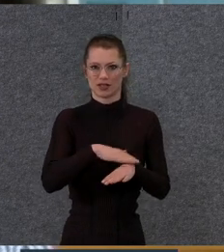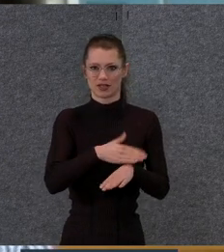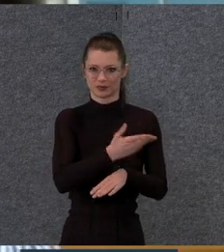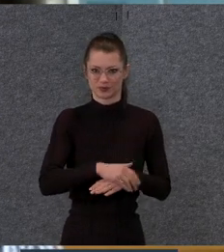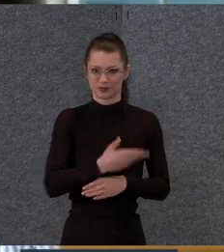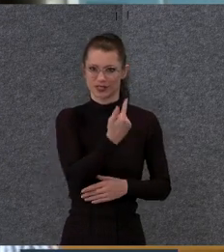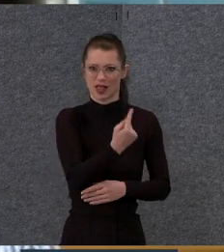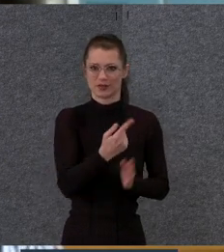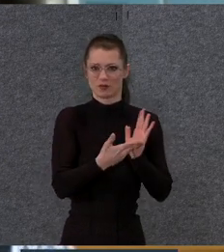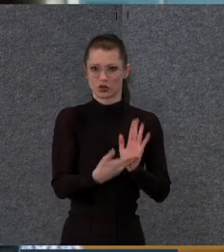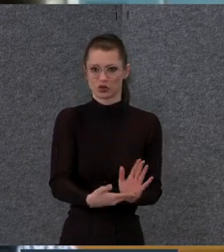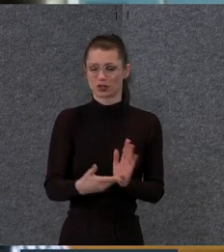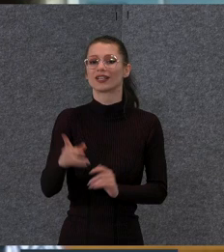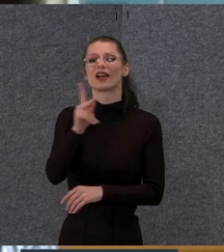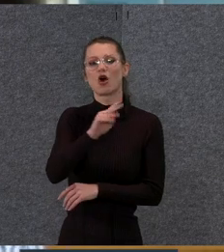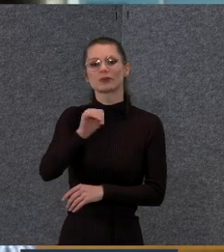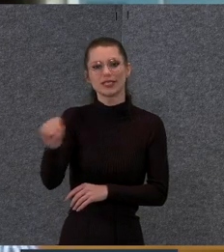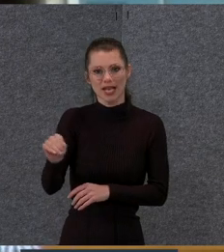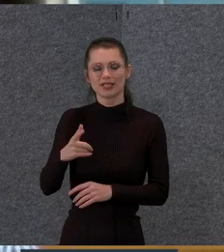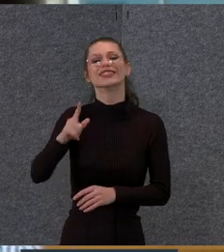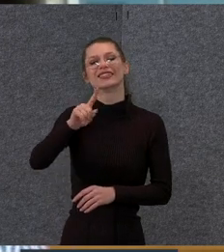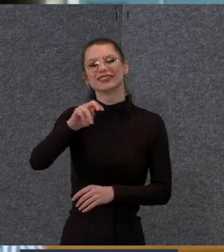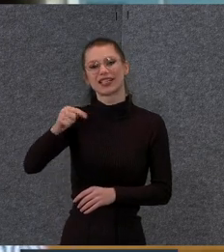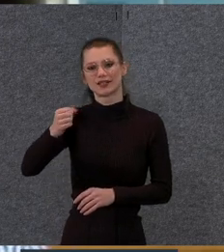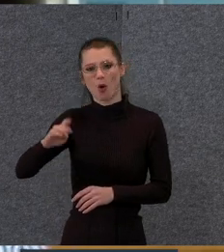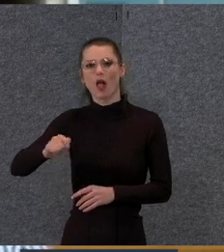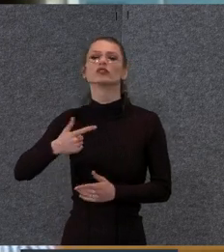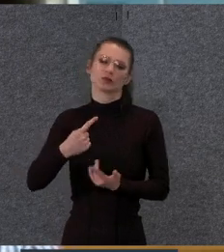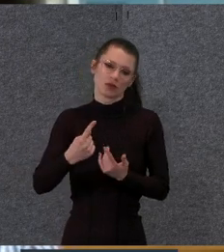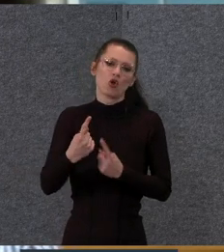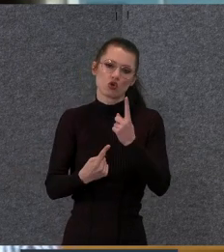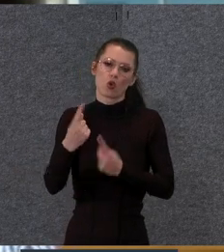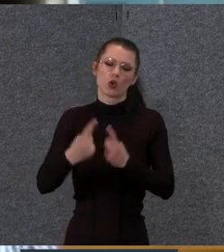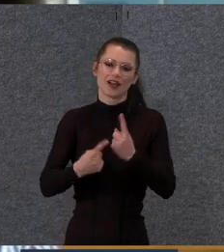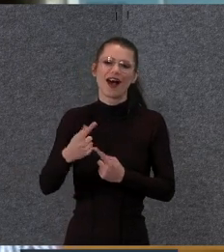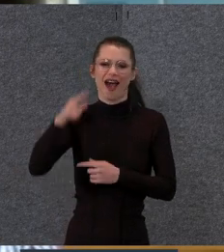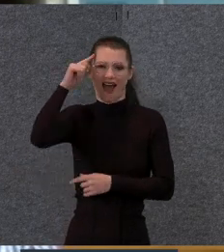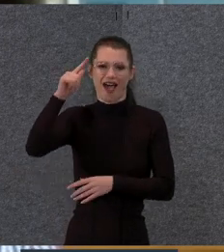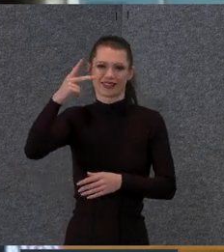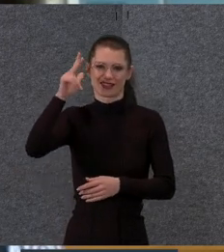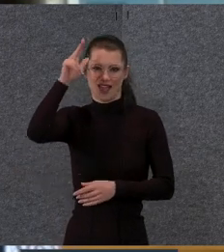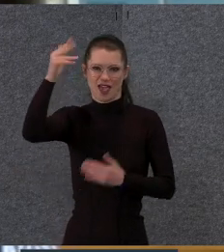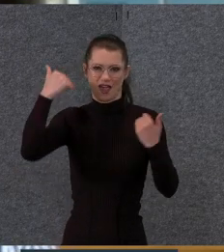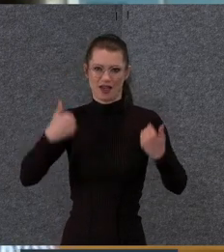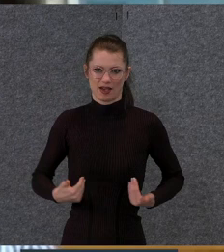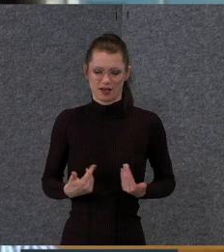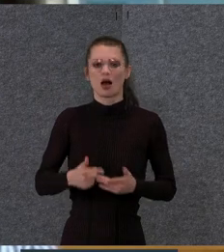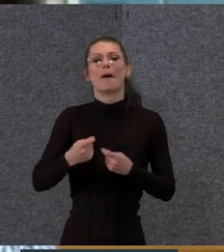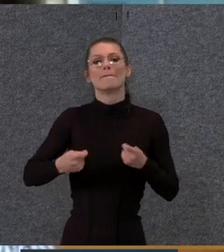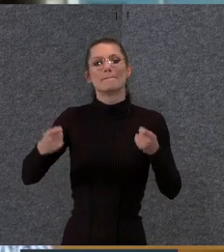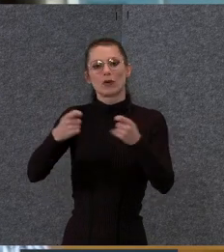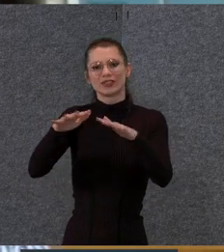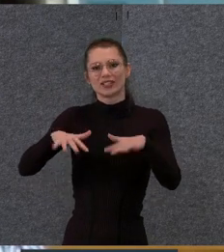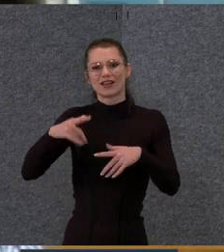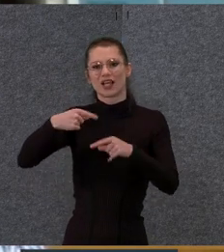vorzustellen. Ja. Okay, ich bin Klaus Michael aus Detmold, grüner Ratsherr hier. Ich bewerbe mich als Bundestagsabgeordneter,